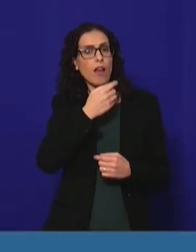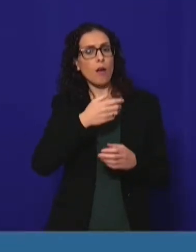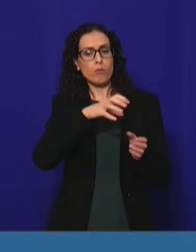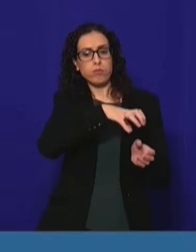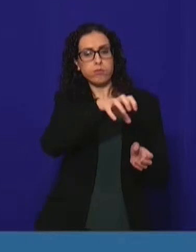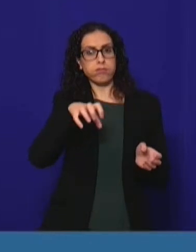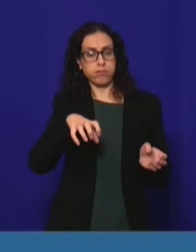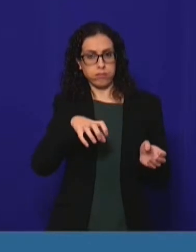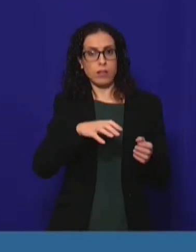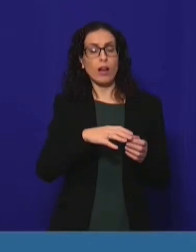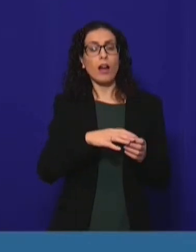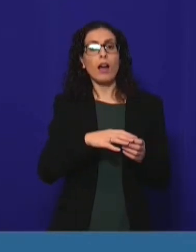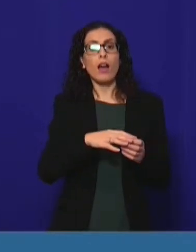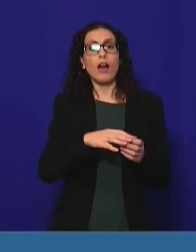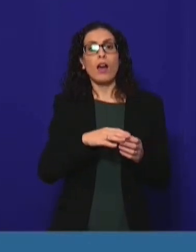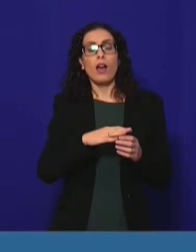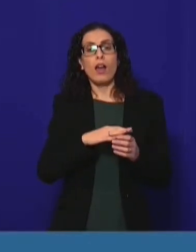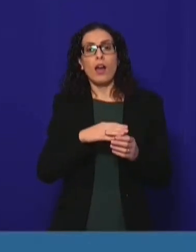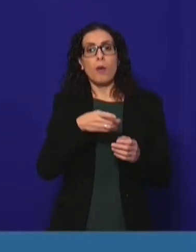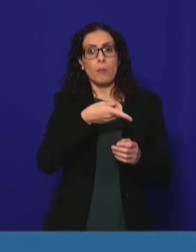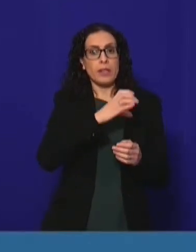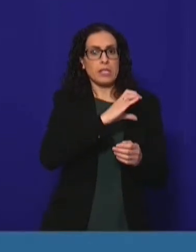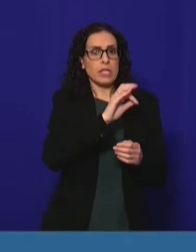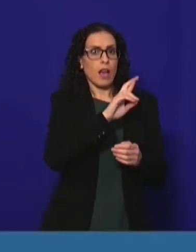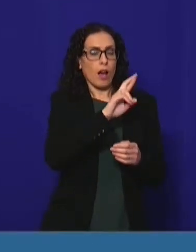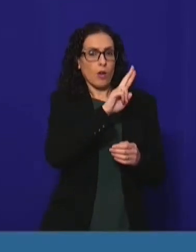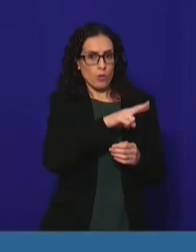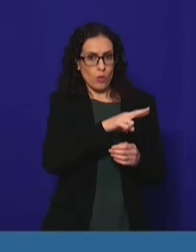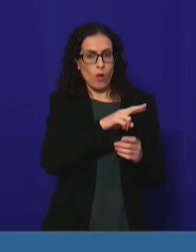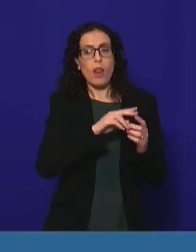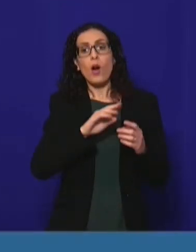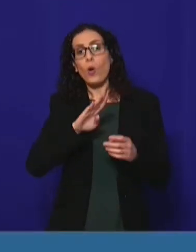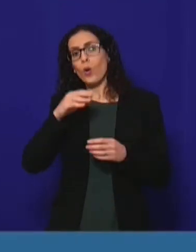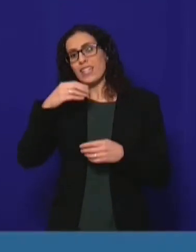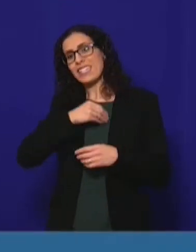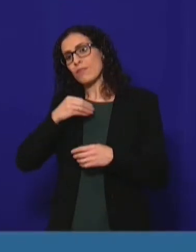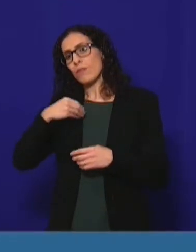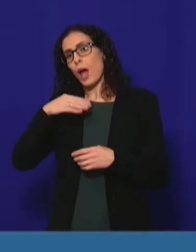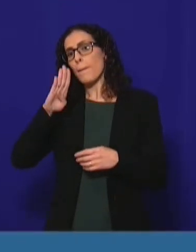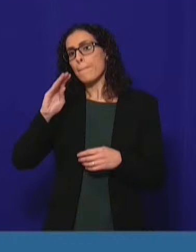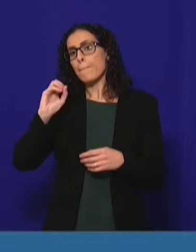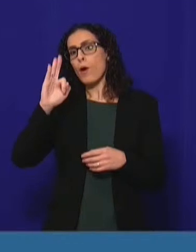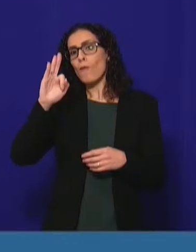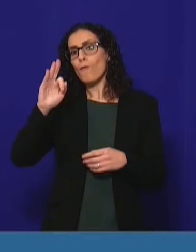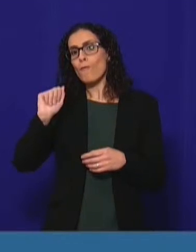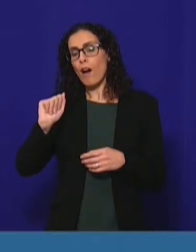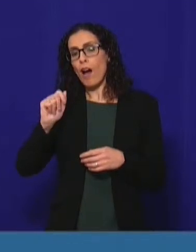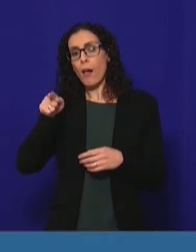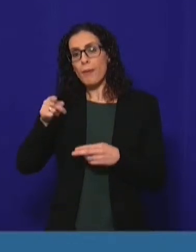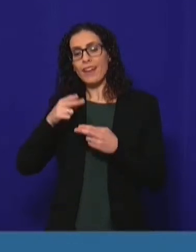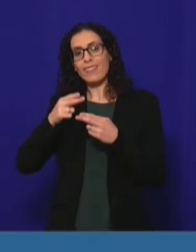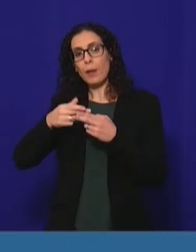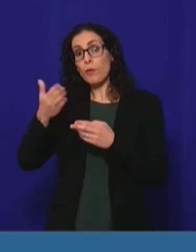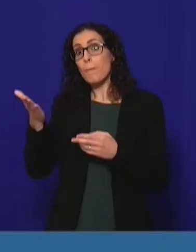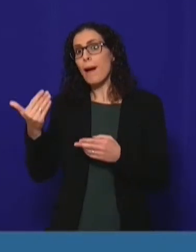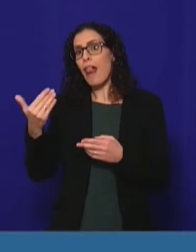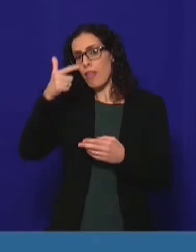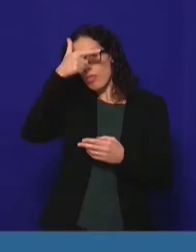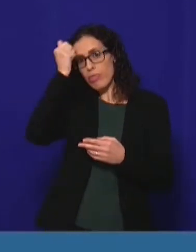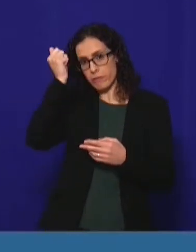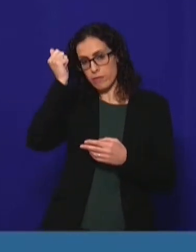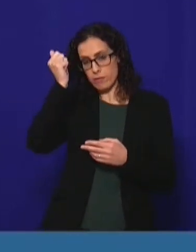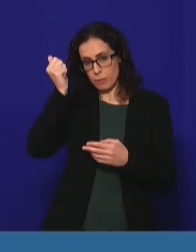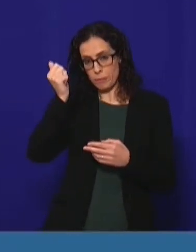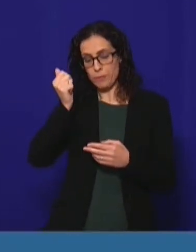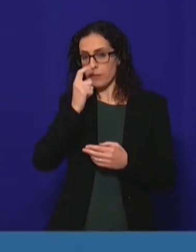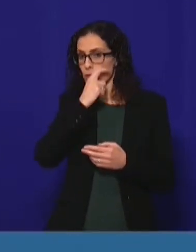boffa fejn dak huwa iffukat għal rapid testing. U hemmhekk qed isir kemm lit-testjar li baqa' għaddej kemm fil-ħabs tagħna li għandna